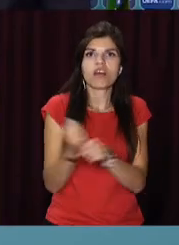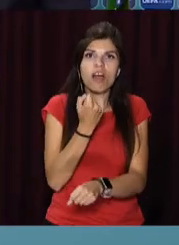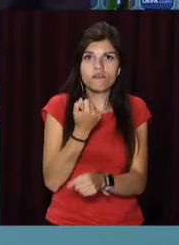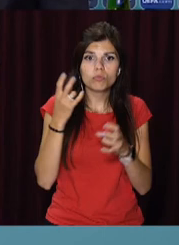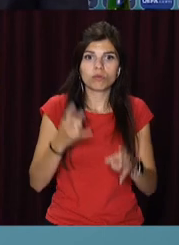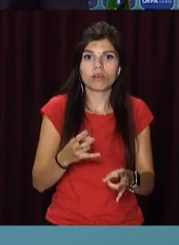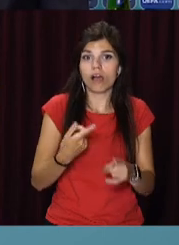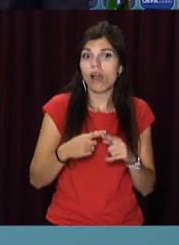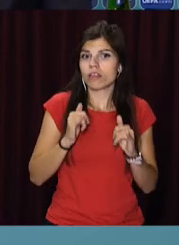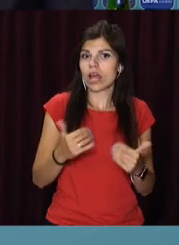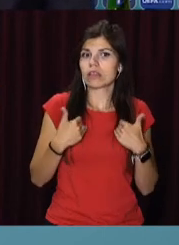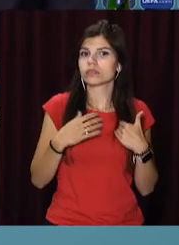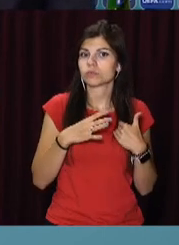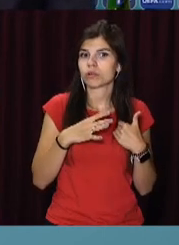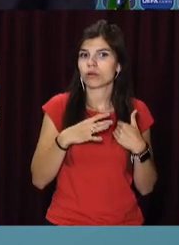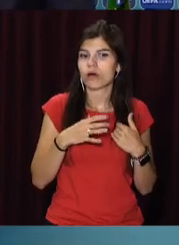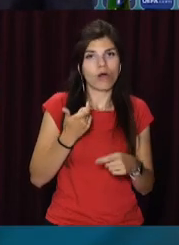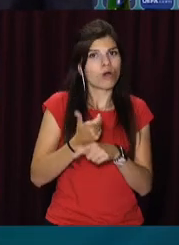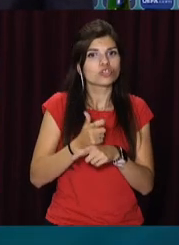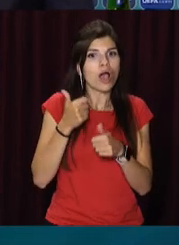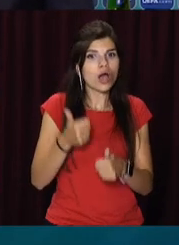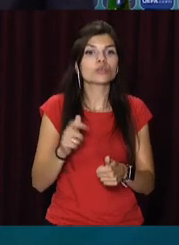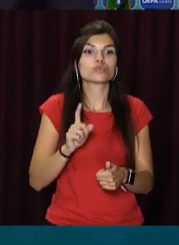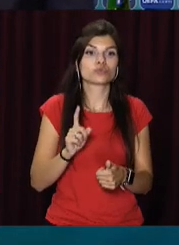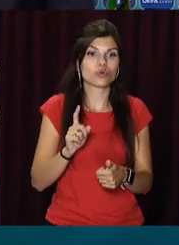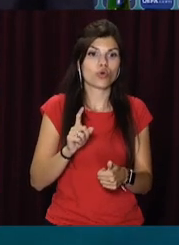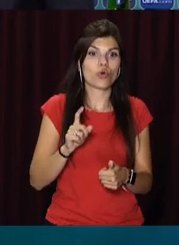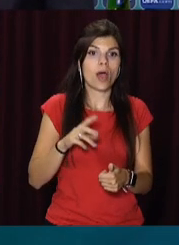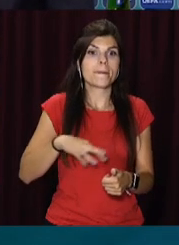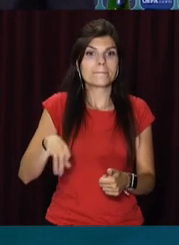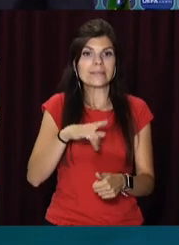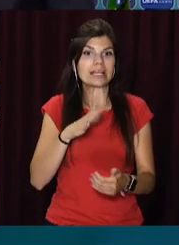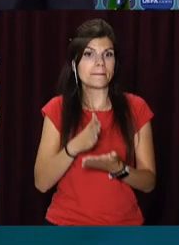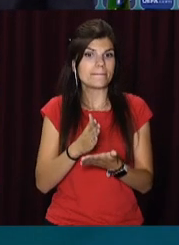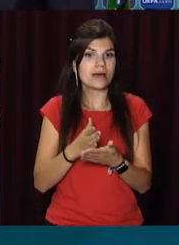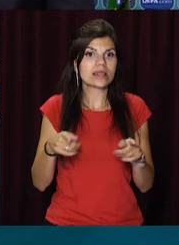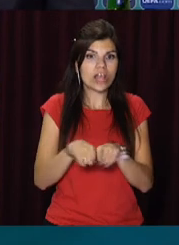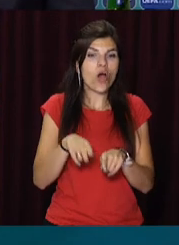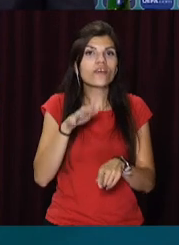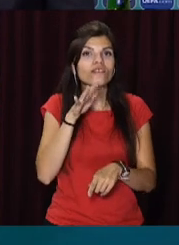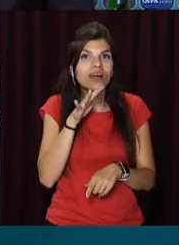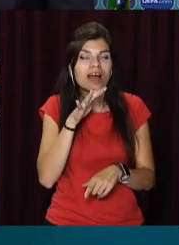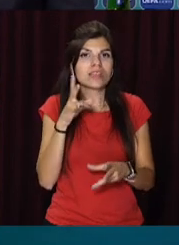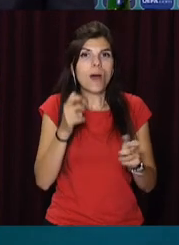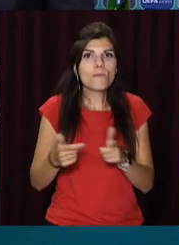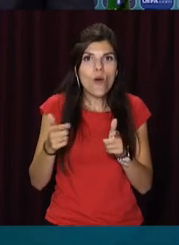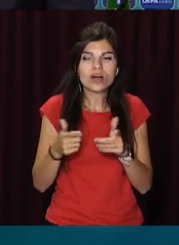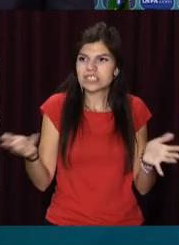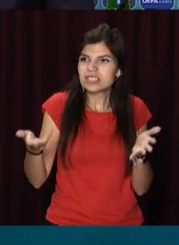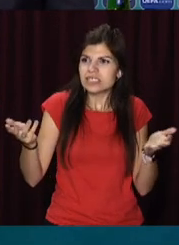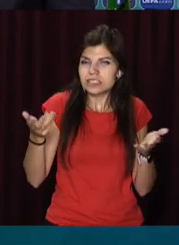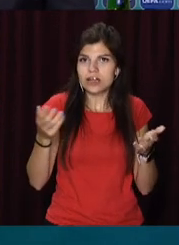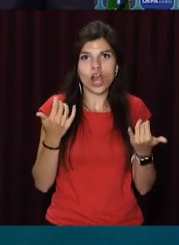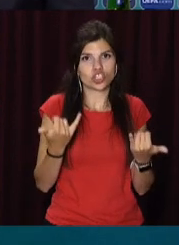Это было для нас очень хорошо, что мы имели такое время на подготовку к этой игре.